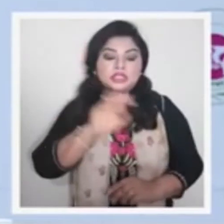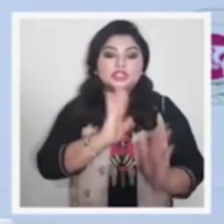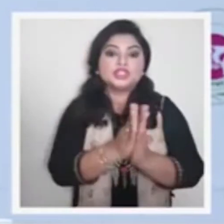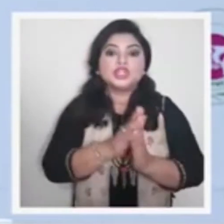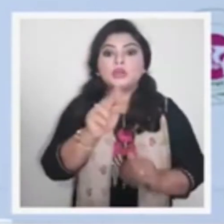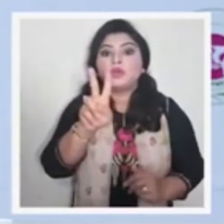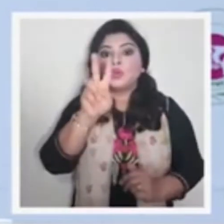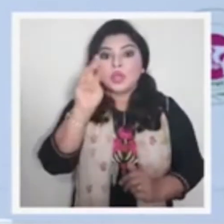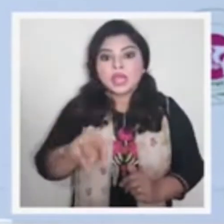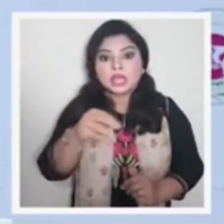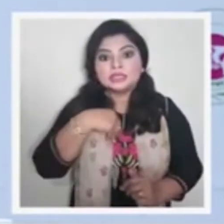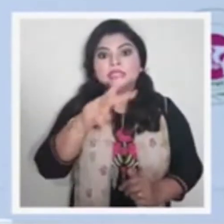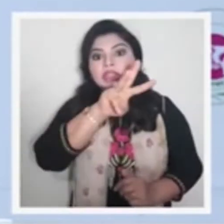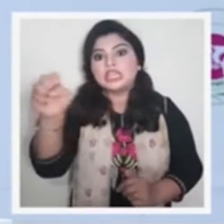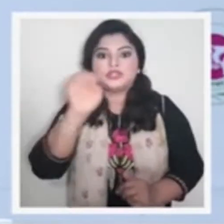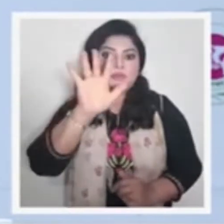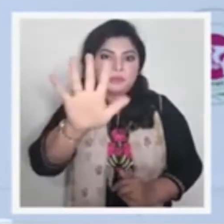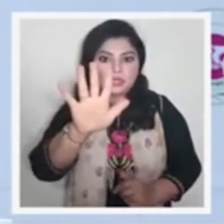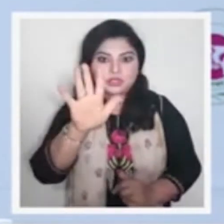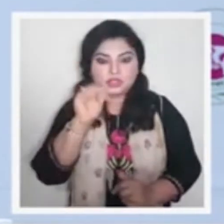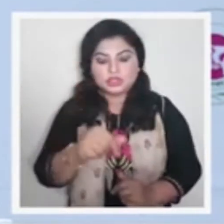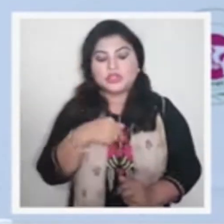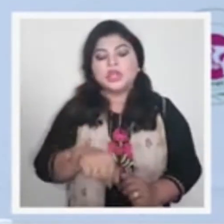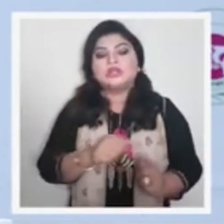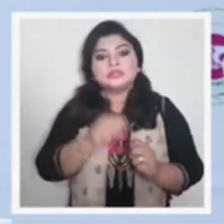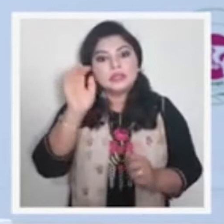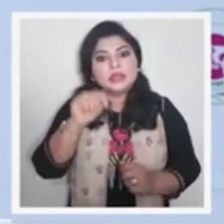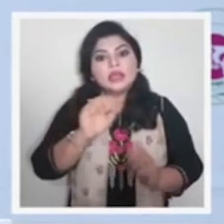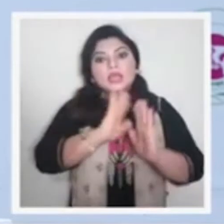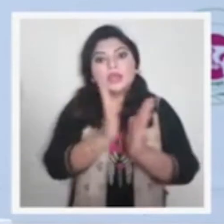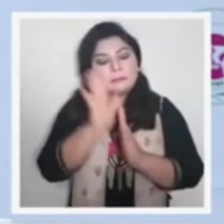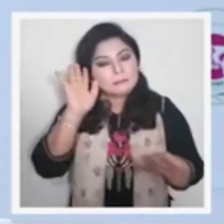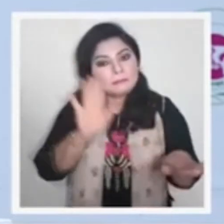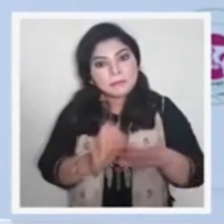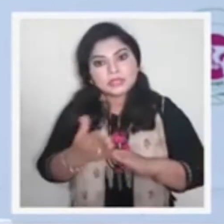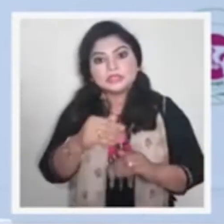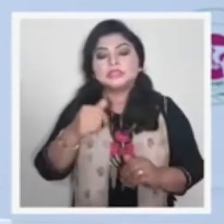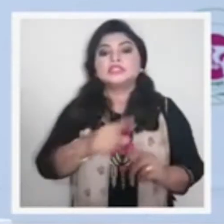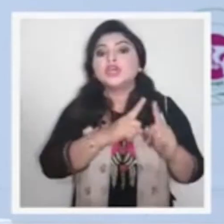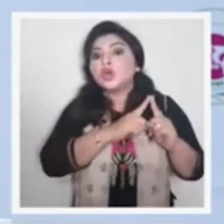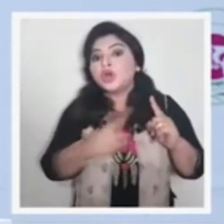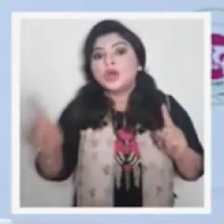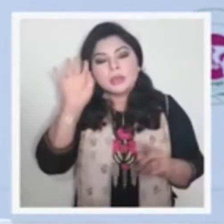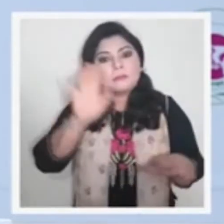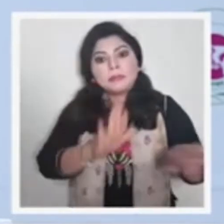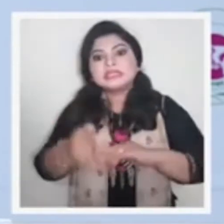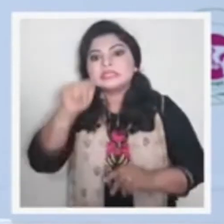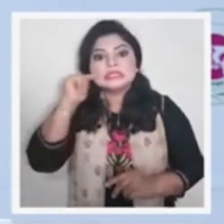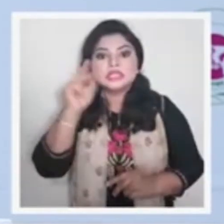48.60%। 24 ঘন্টায় মৃত্যুবরণ করেছেন 30 জন, এ পর্যন্ত 2,305জন। শনাক্ত বিবেচনায় মৃত্যুর